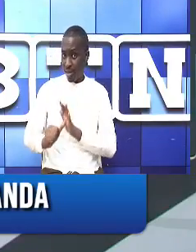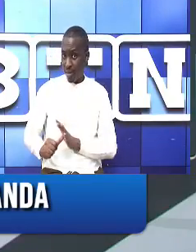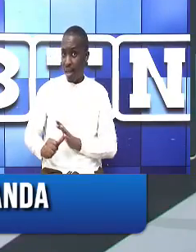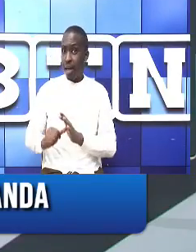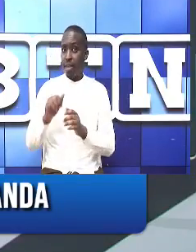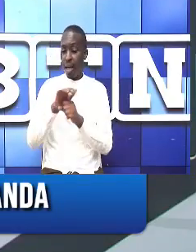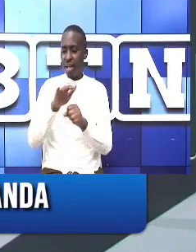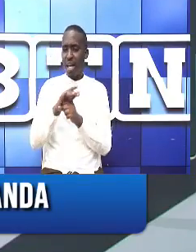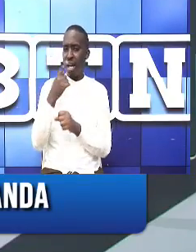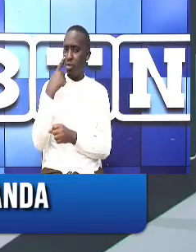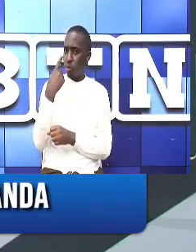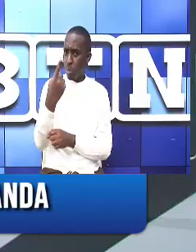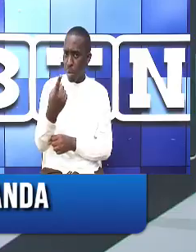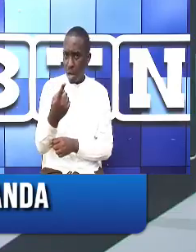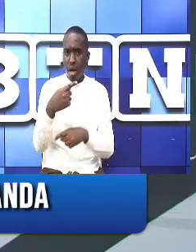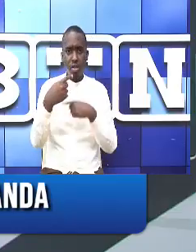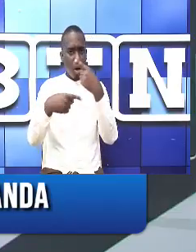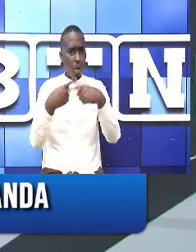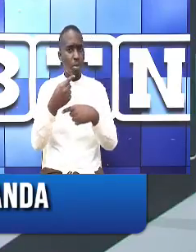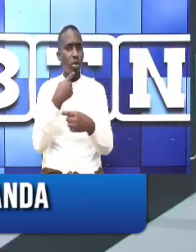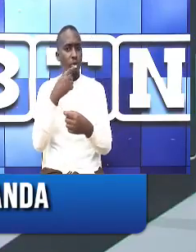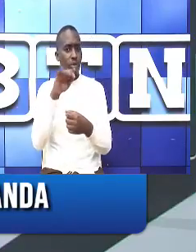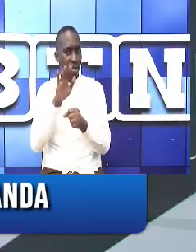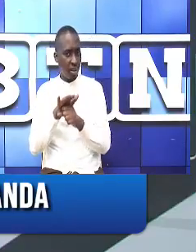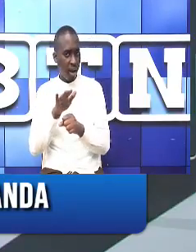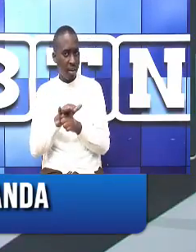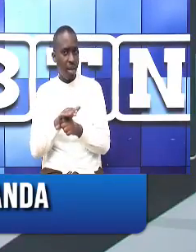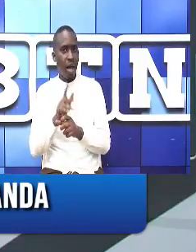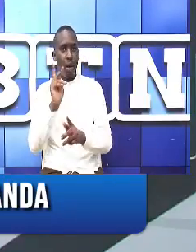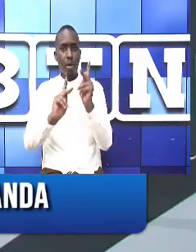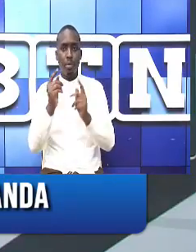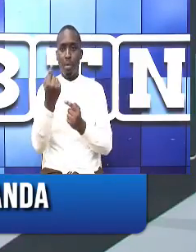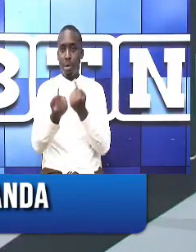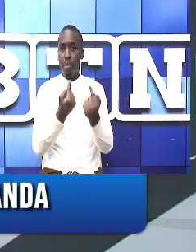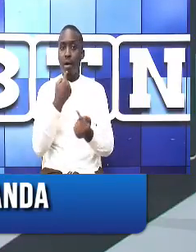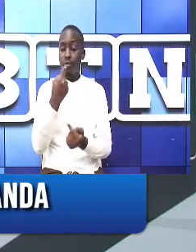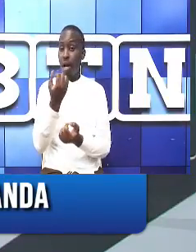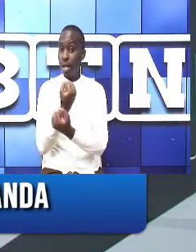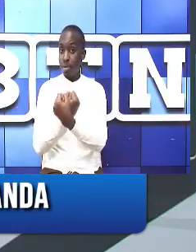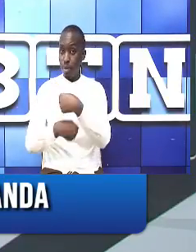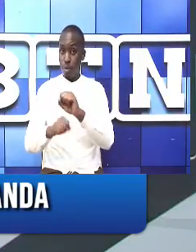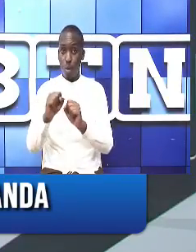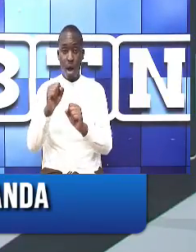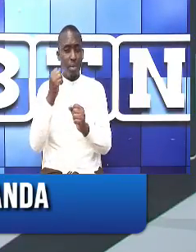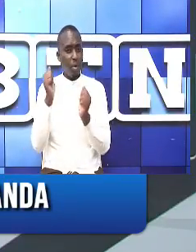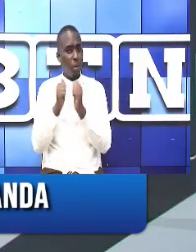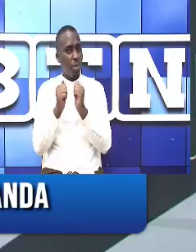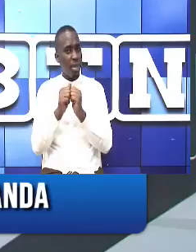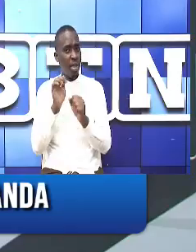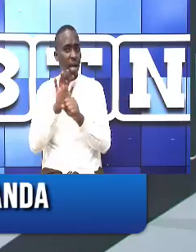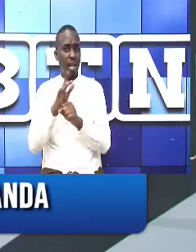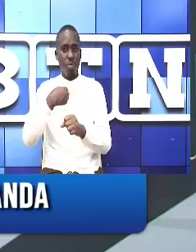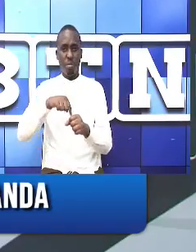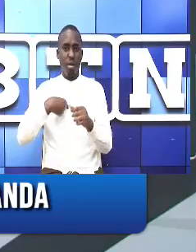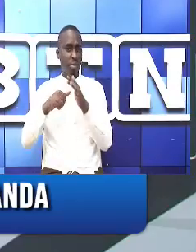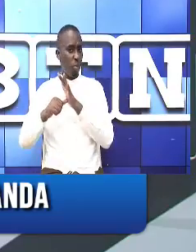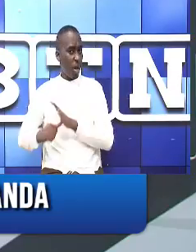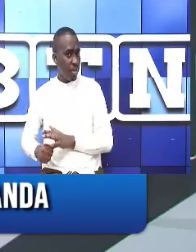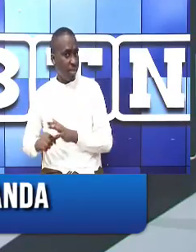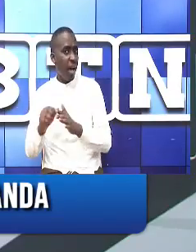hari izigaragara zagiye zigarukwaho kenshi bamwe bakavuga bati hari ibikorwa remezo bikitubangamira hari